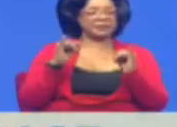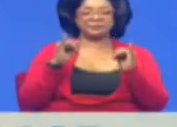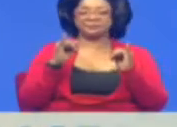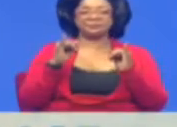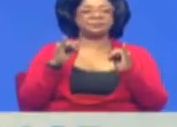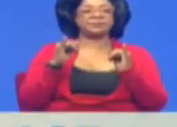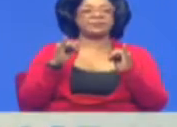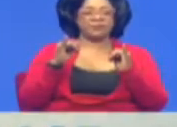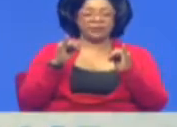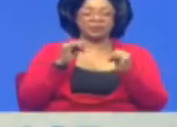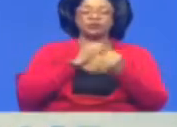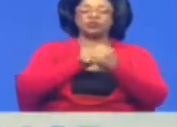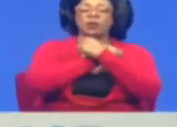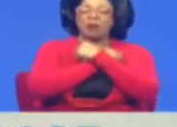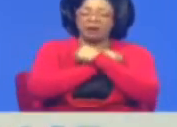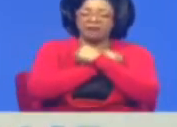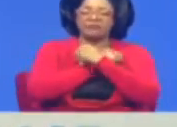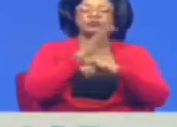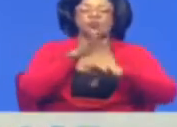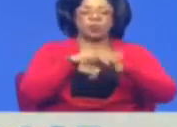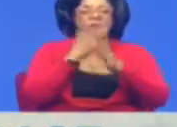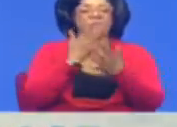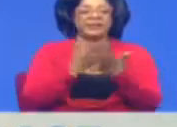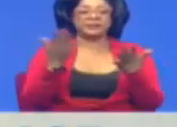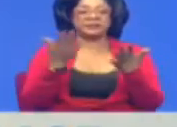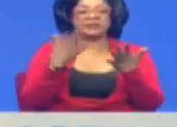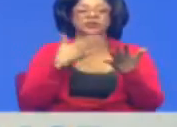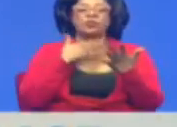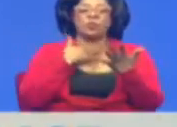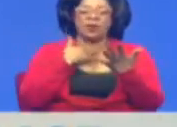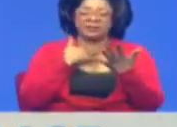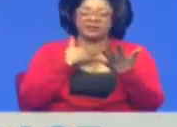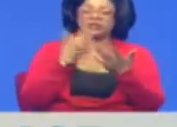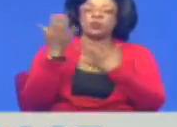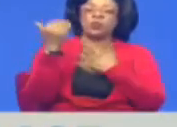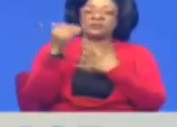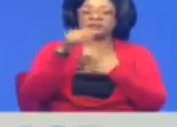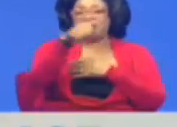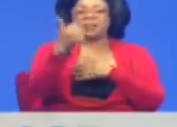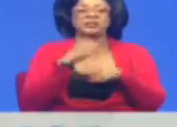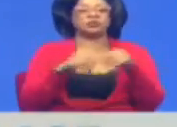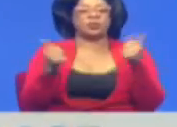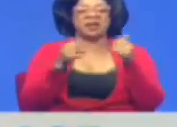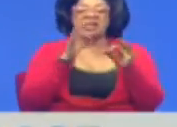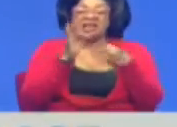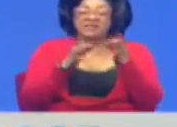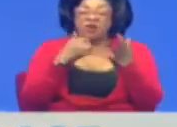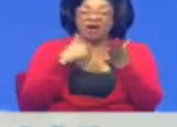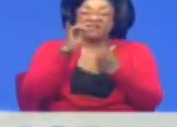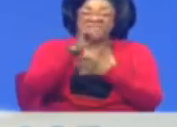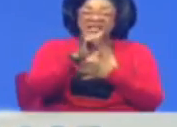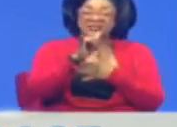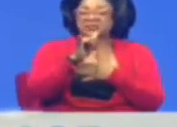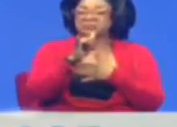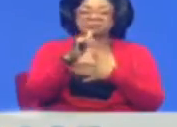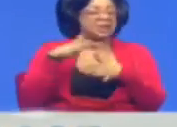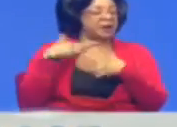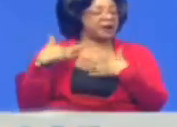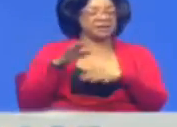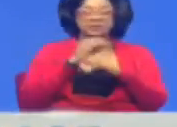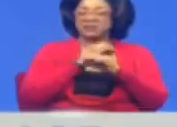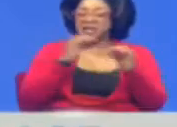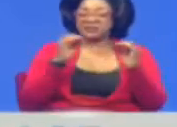roho ya kupenda vitu mzuri na kutakia wengine mazuri. So kama wewe huna hiyo roho, ni ngumu kufanya